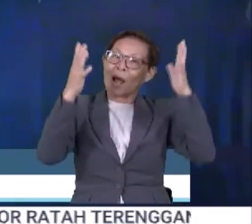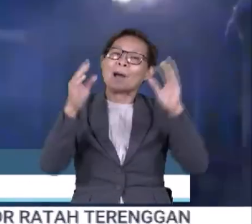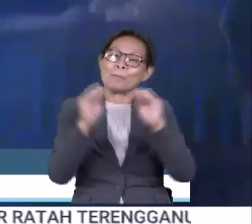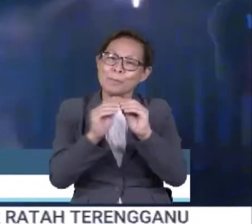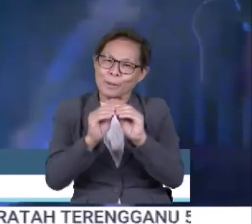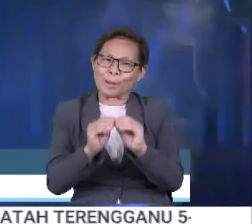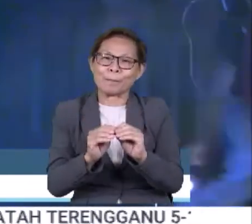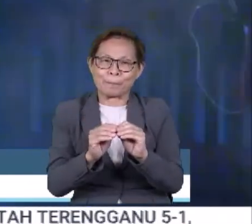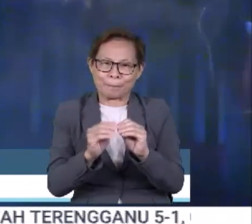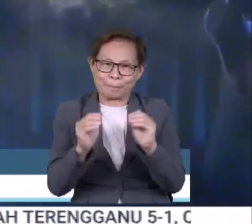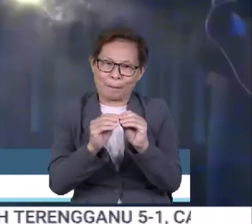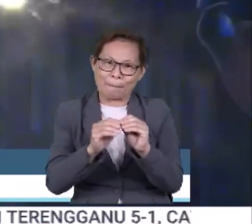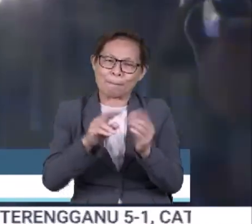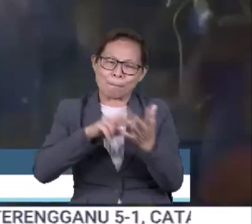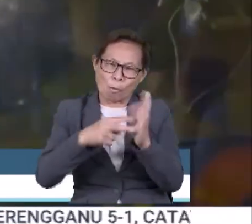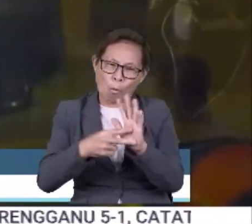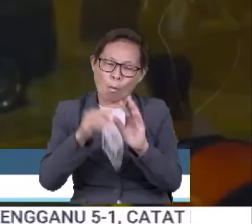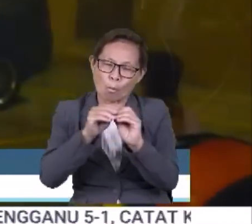bermakna.